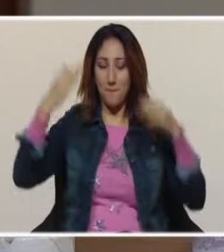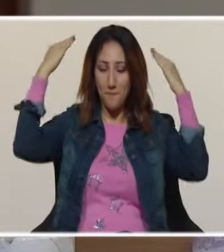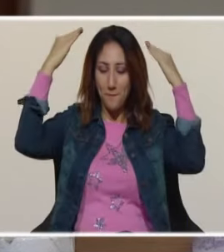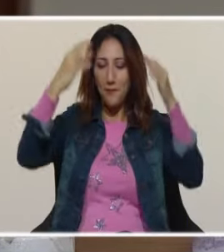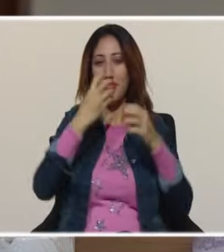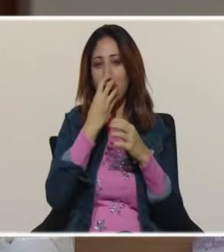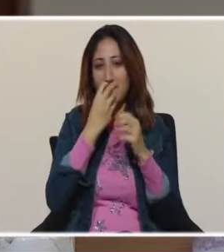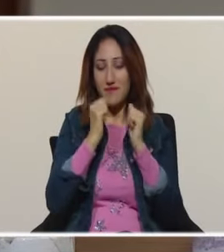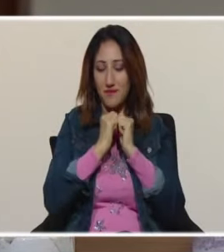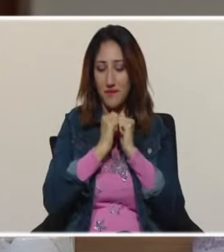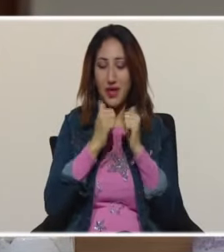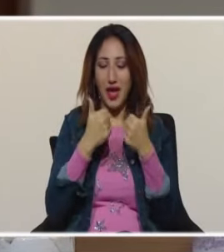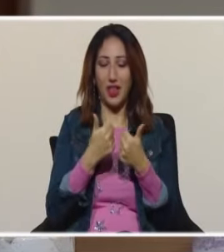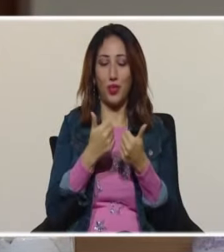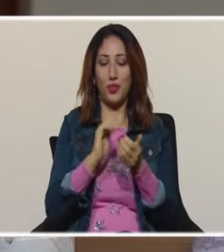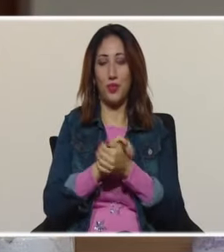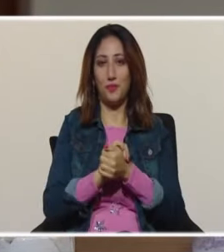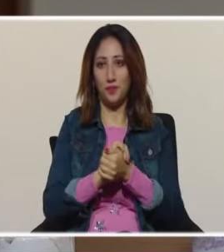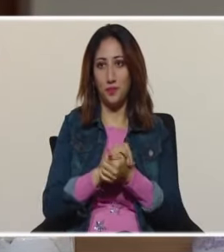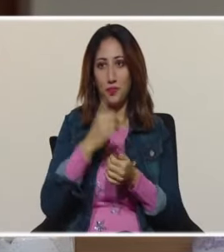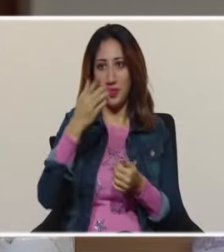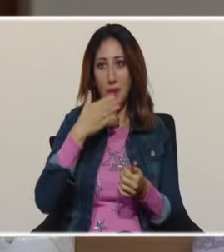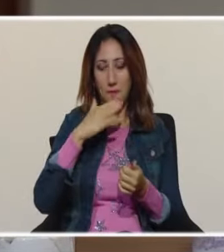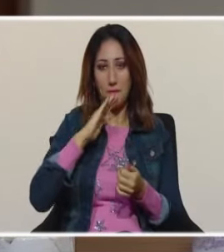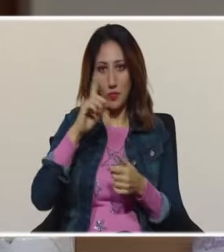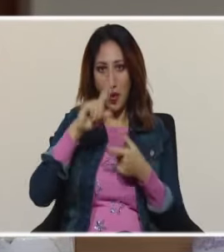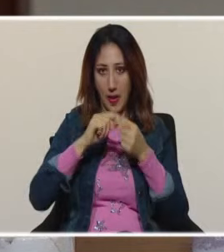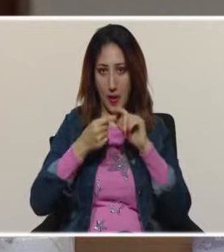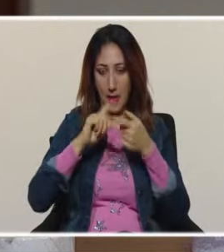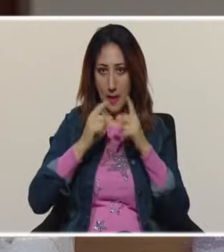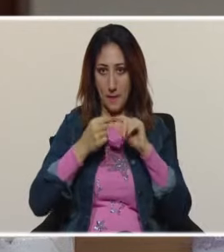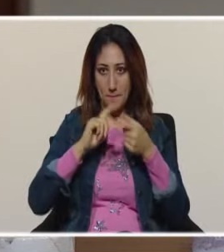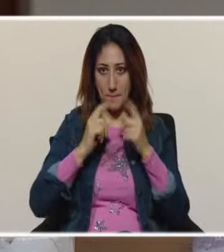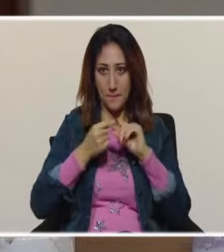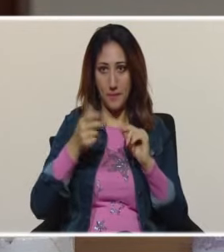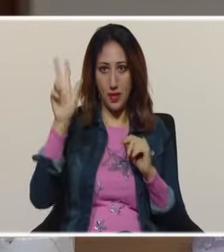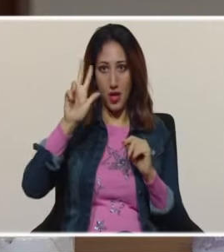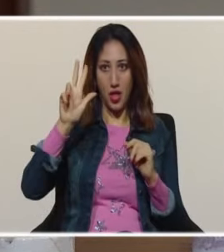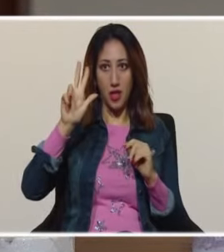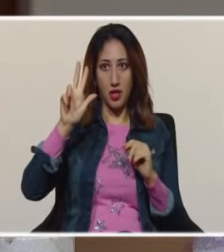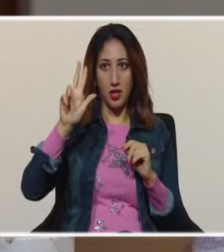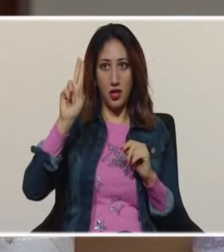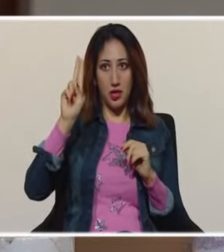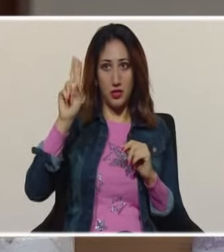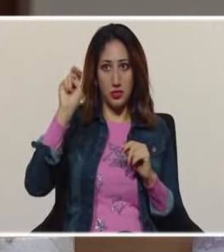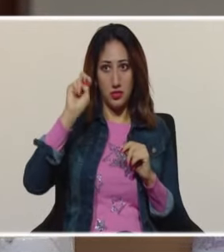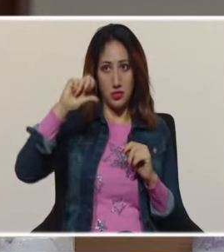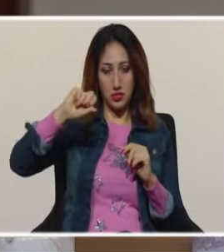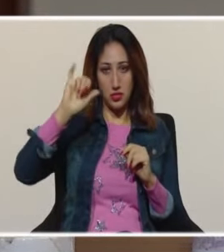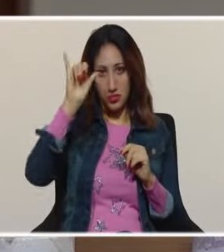والدفء والطمأنينة. عشان كده الحمد لله بالتعاون مع جمعية تقوى القلوب الخيرية،